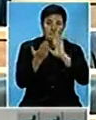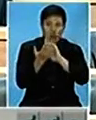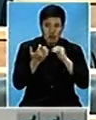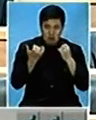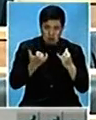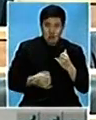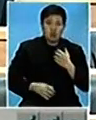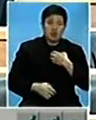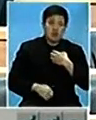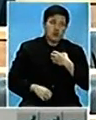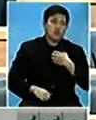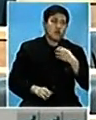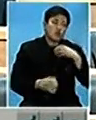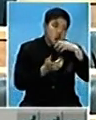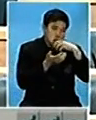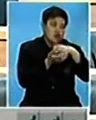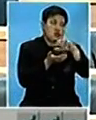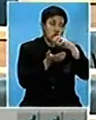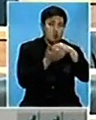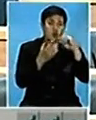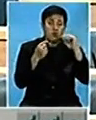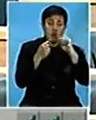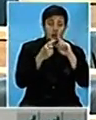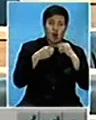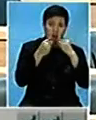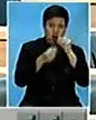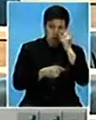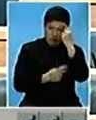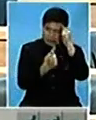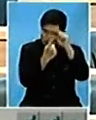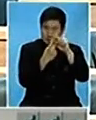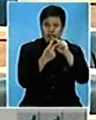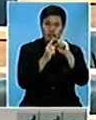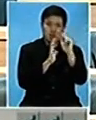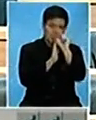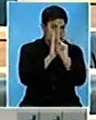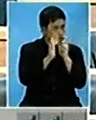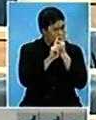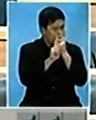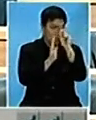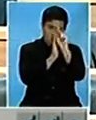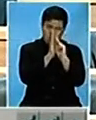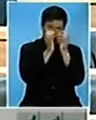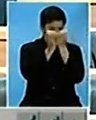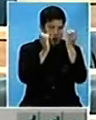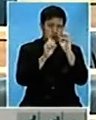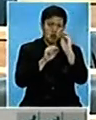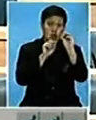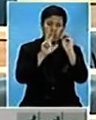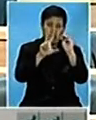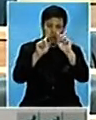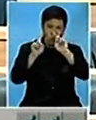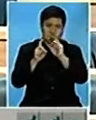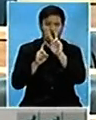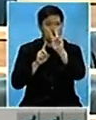ลยอยากนำเรียนท่านว่าให้ยึดหลักนิติธรรมตามกฎหมายรัฐธรรมนูญมาตรา3วรรค2